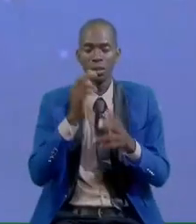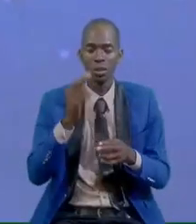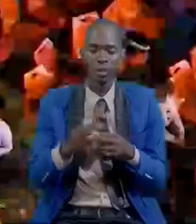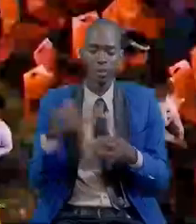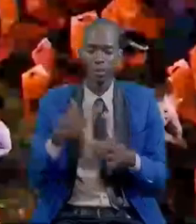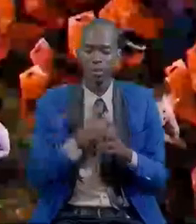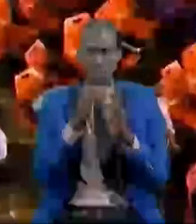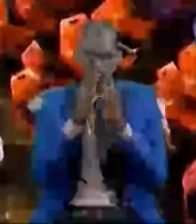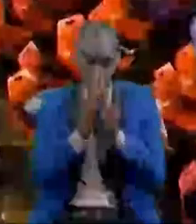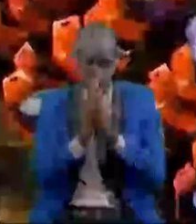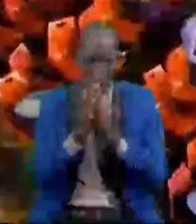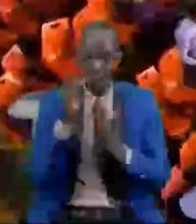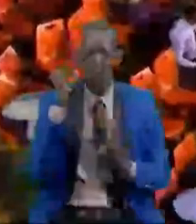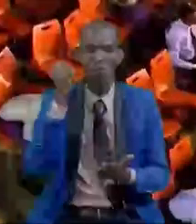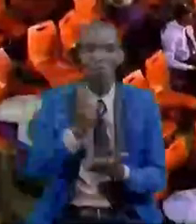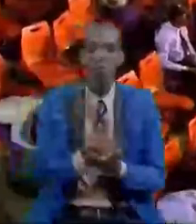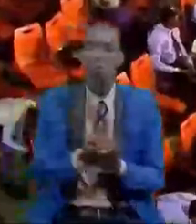prions.